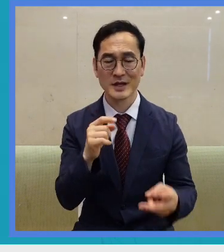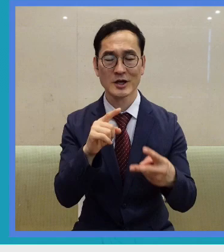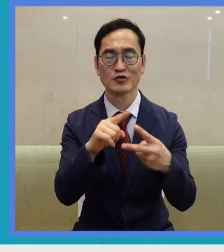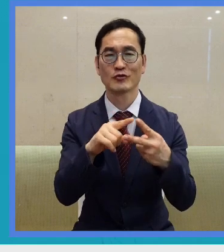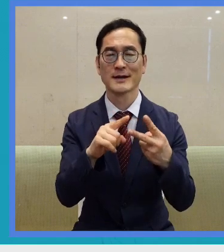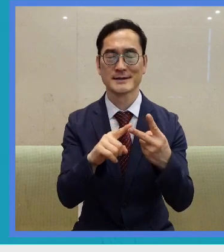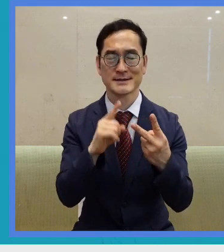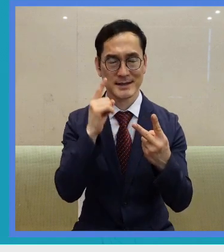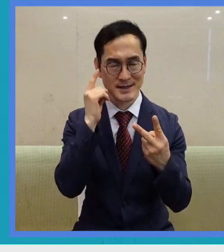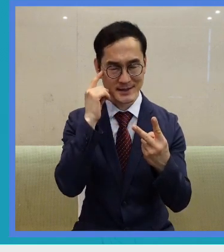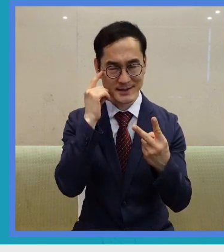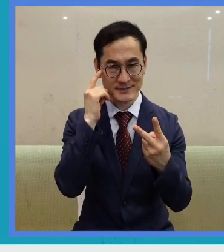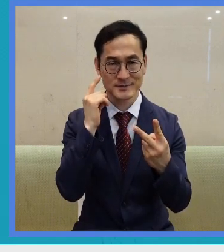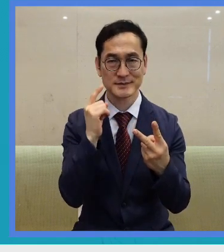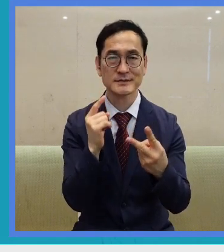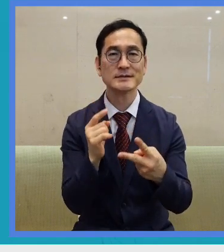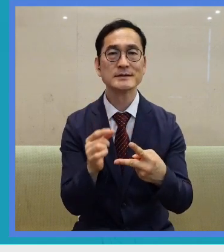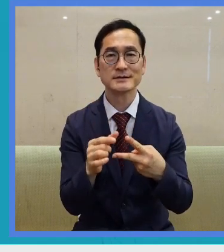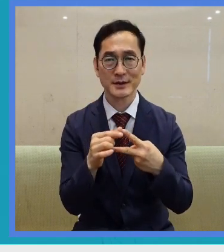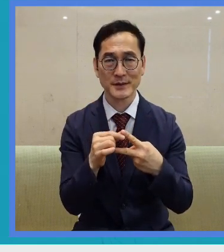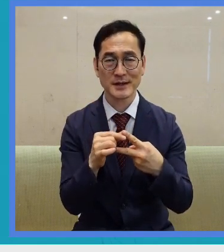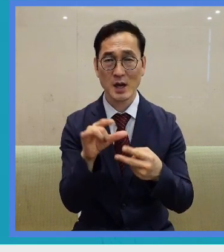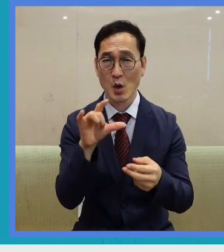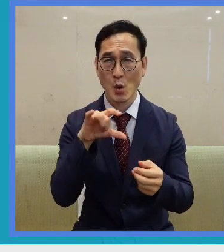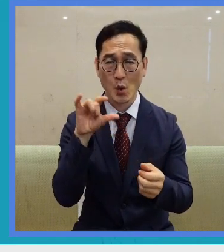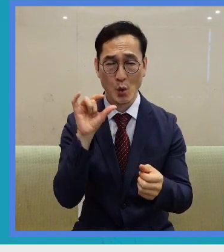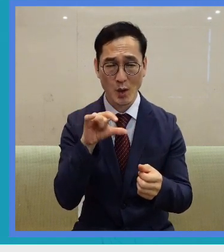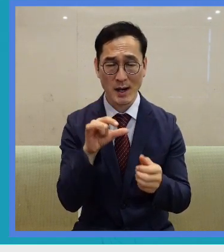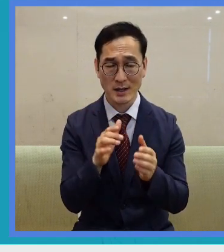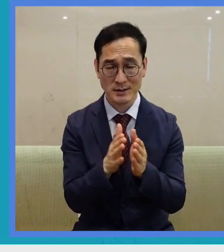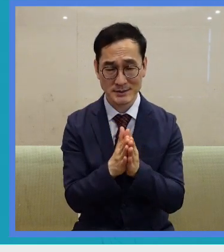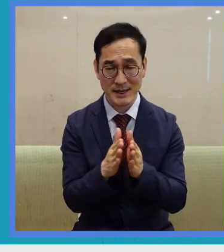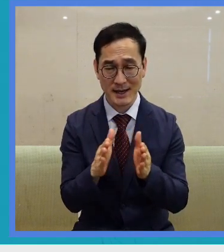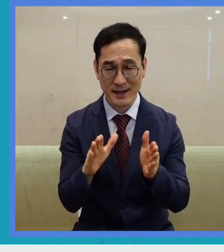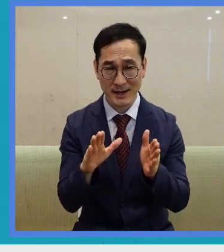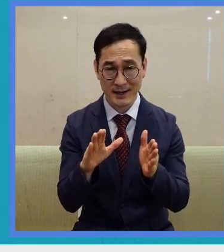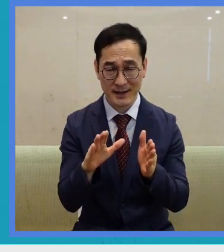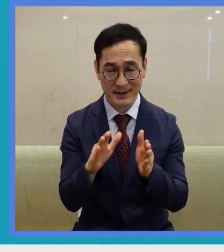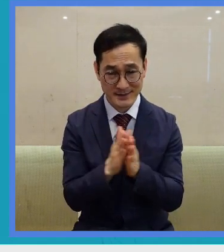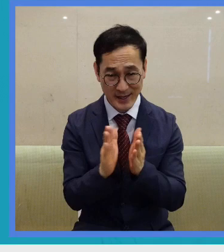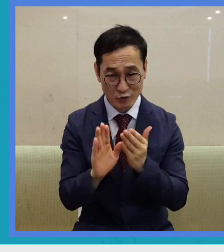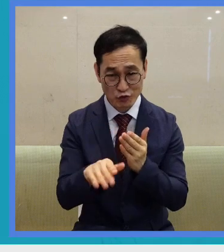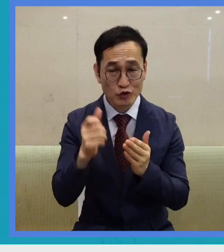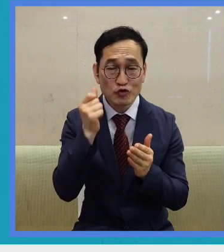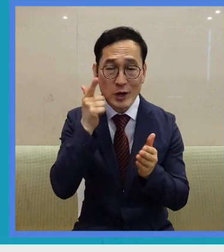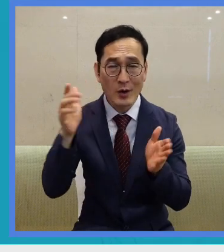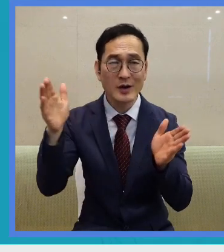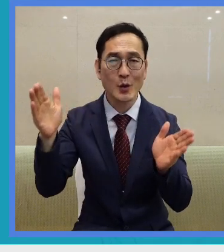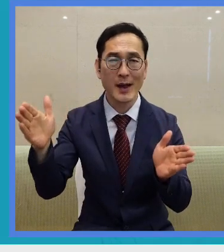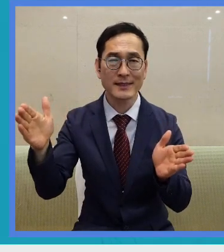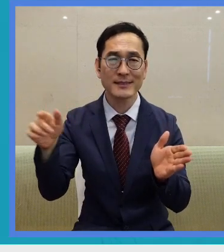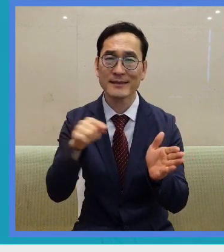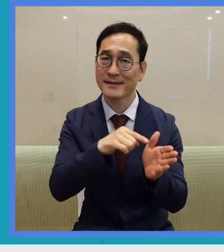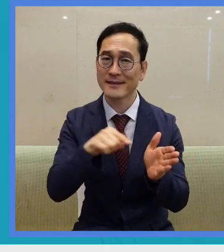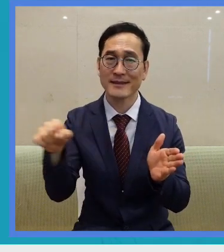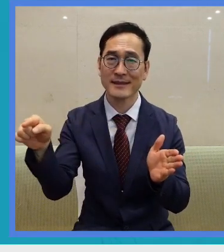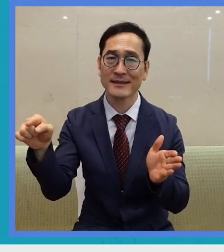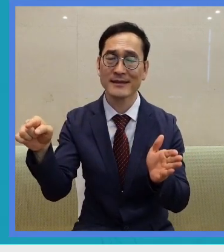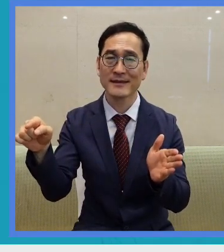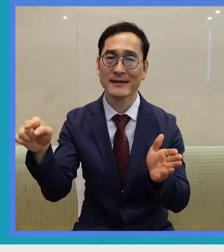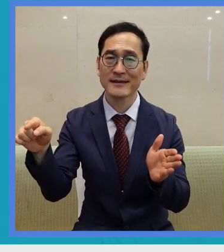같습니다. 일단 이것은 코로나 초기, 그러니까 코로나가 시작하고 나서 6개월 안에 있었던 그런 변화들에서는 그리고